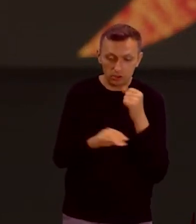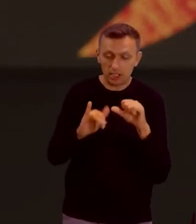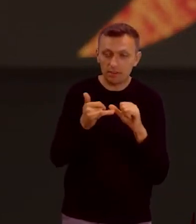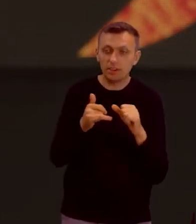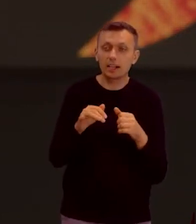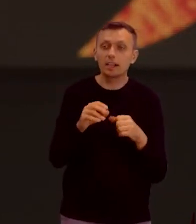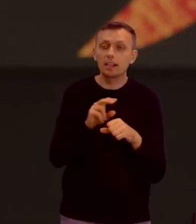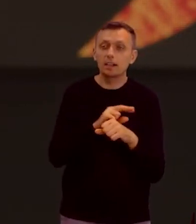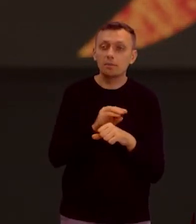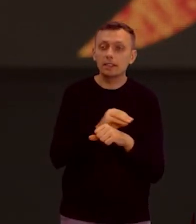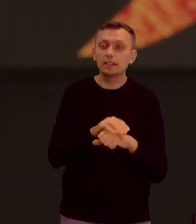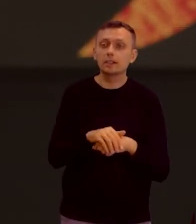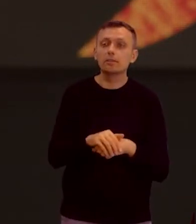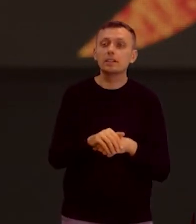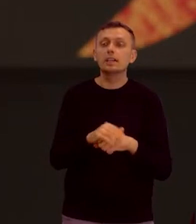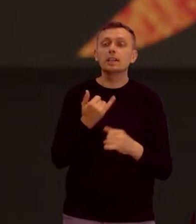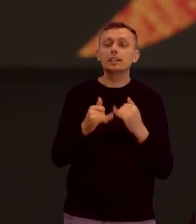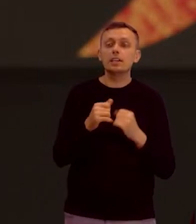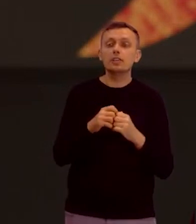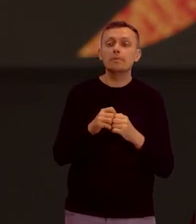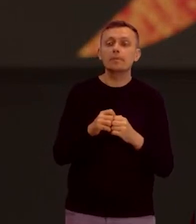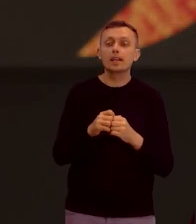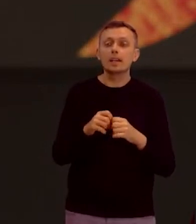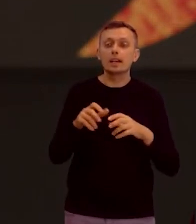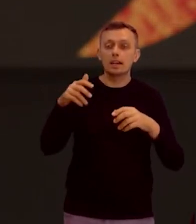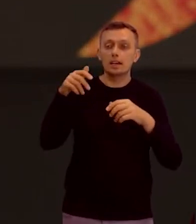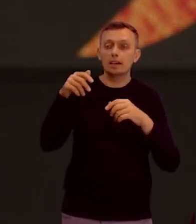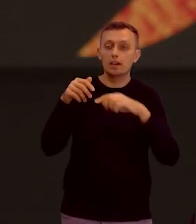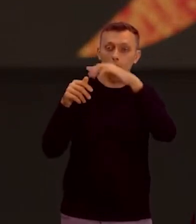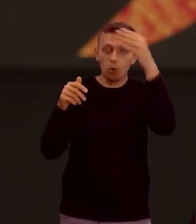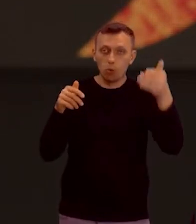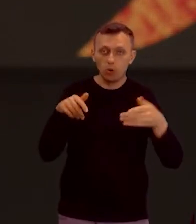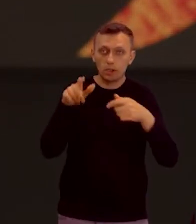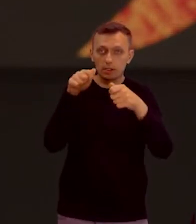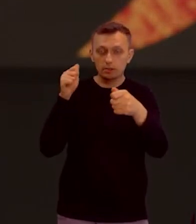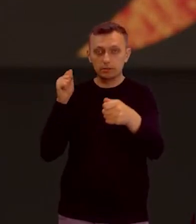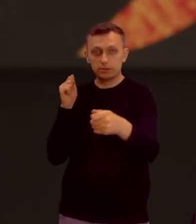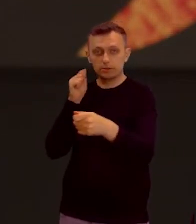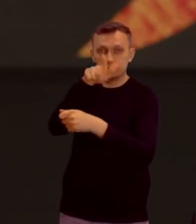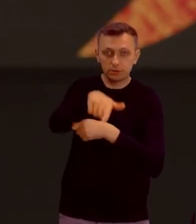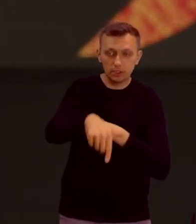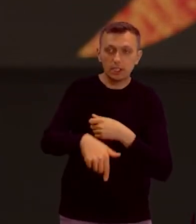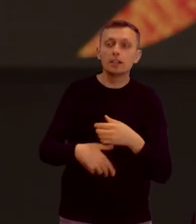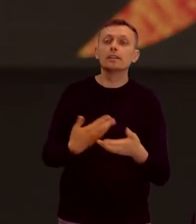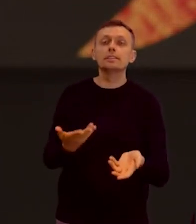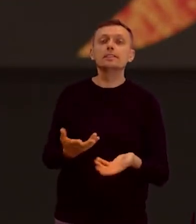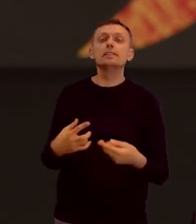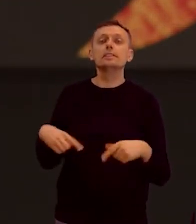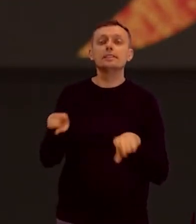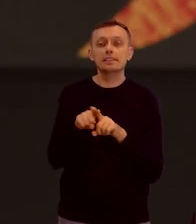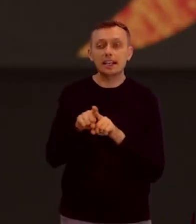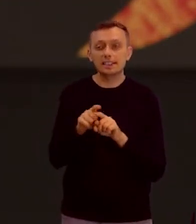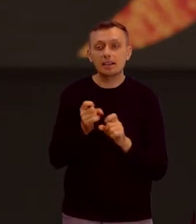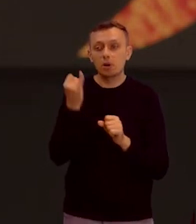No i strzała musi być wycelowana. Wycelowana, żeby trafić we właściwy cel, do czego dążysz. Tak jak